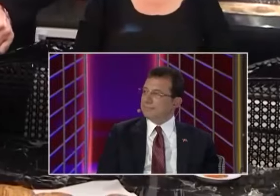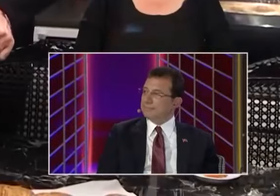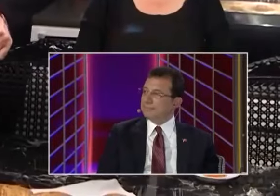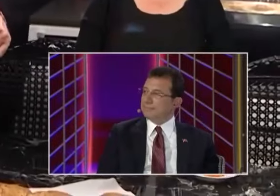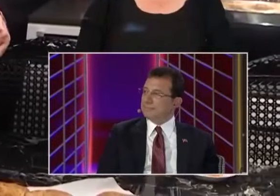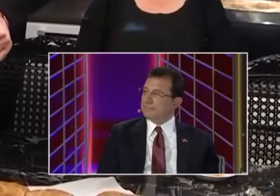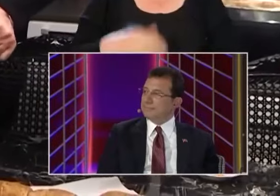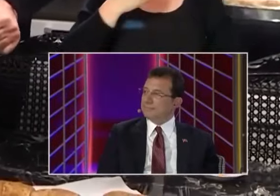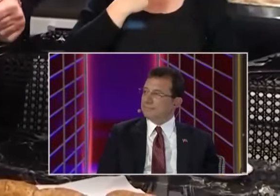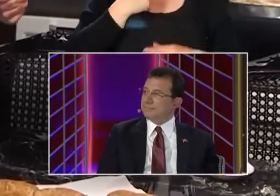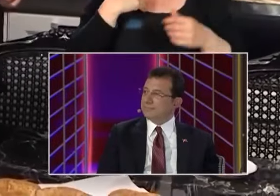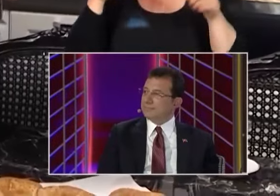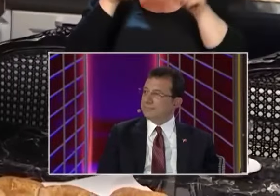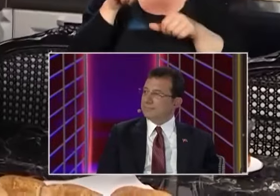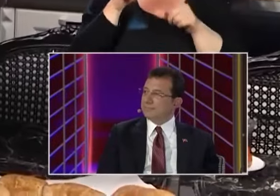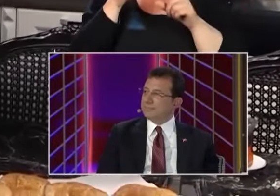Demlere benden